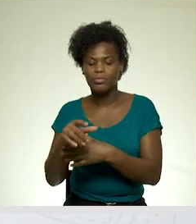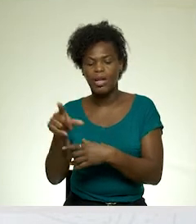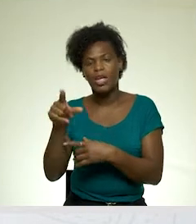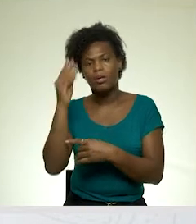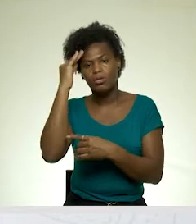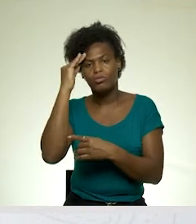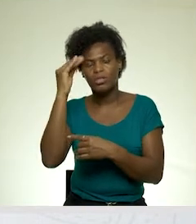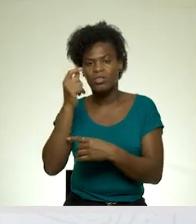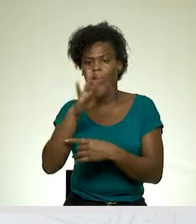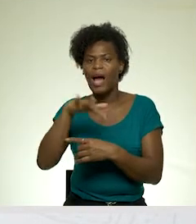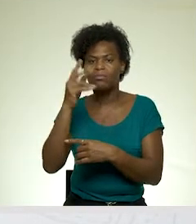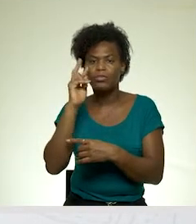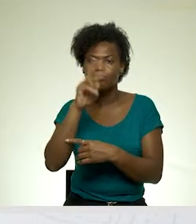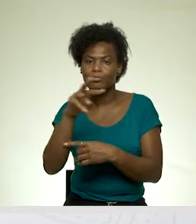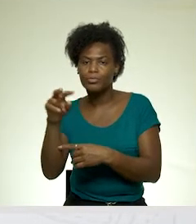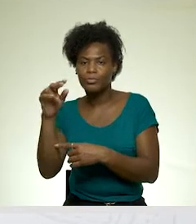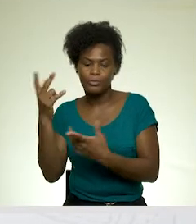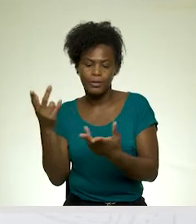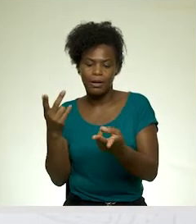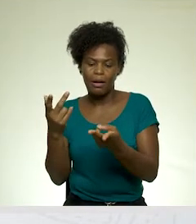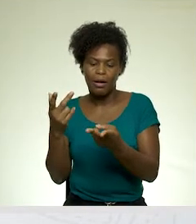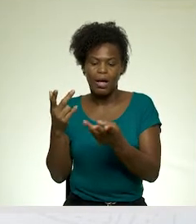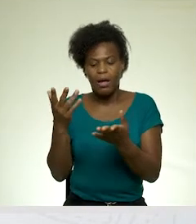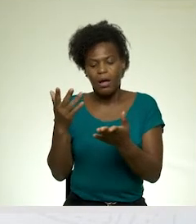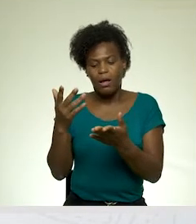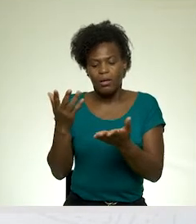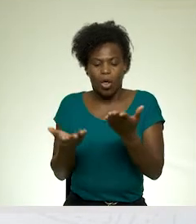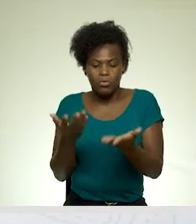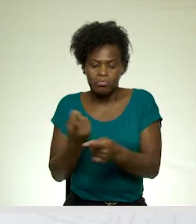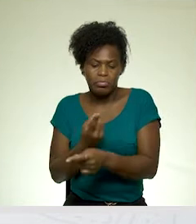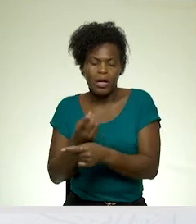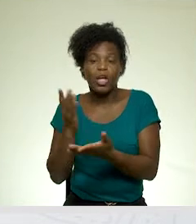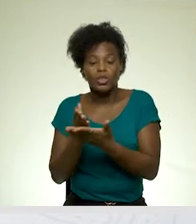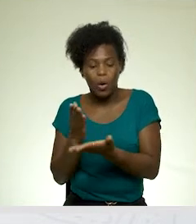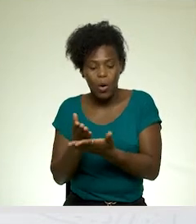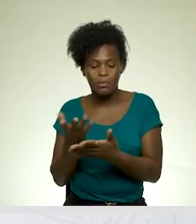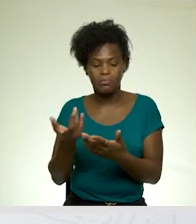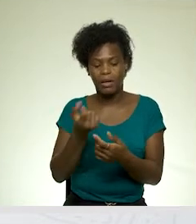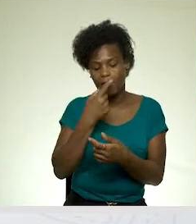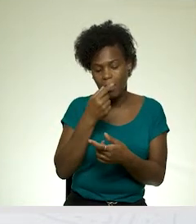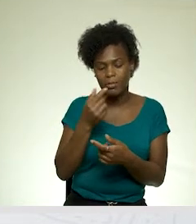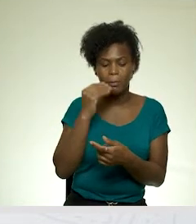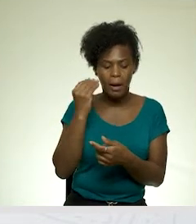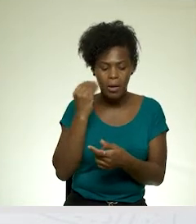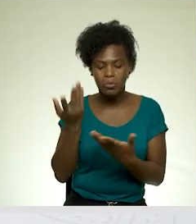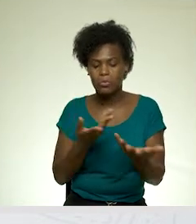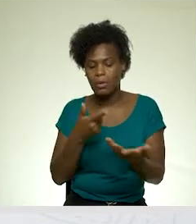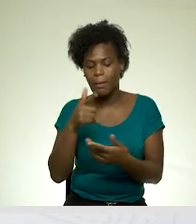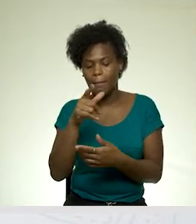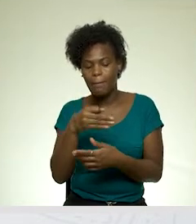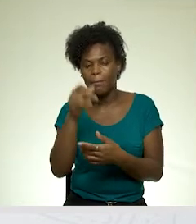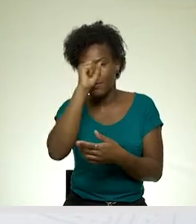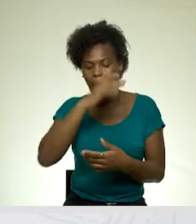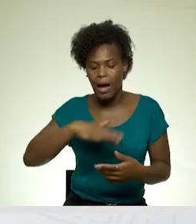l'école, la banque, la pharmacie, la place, le marché, l'hôpital,